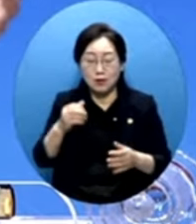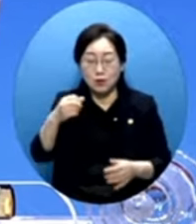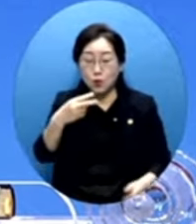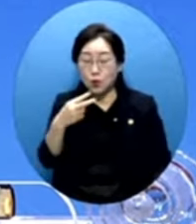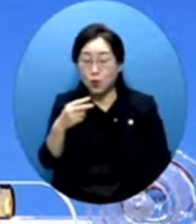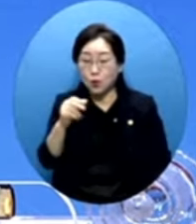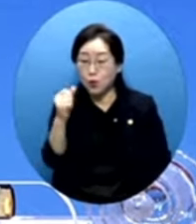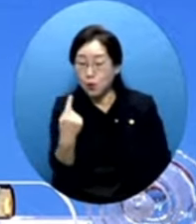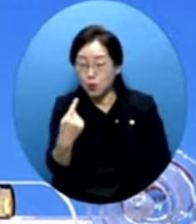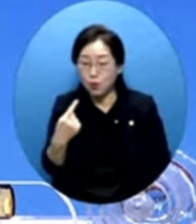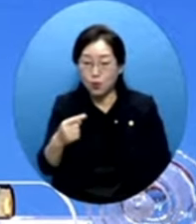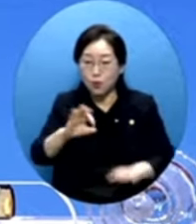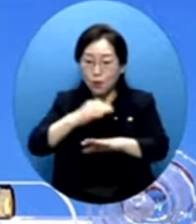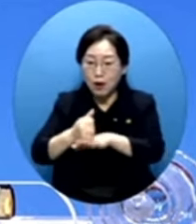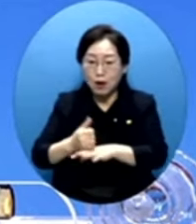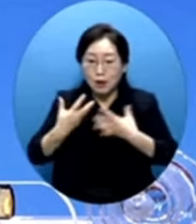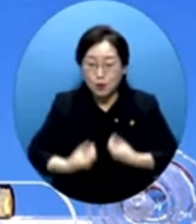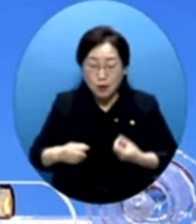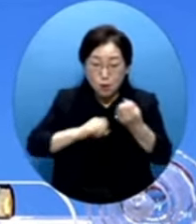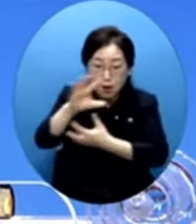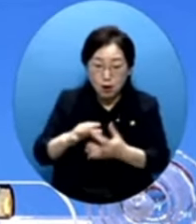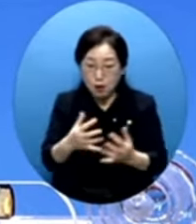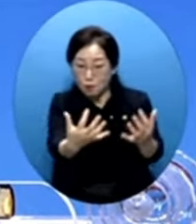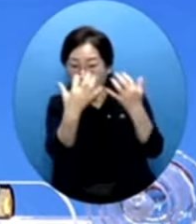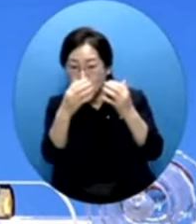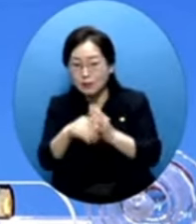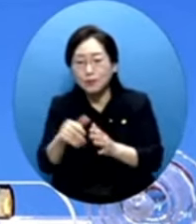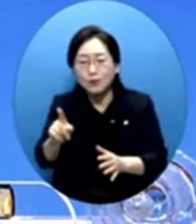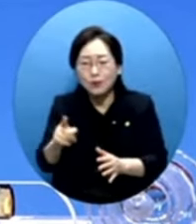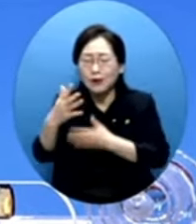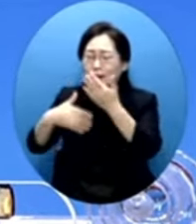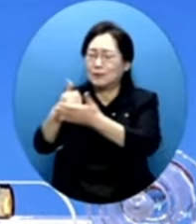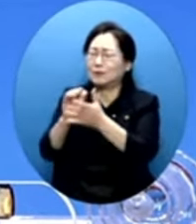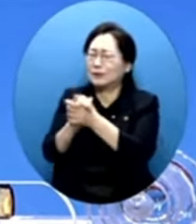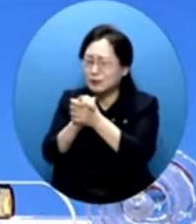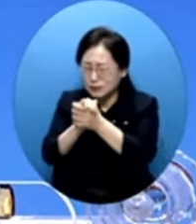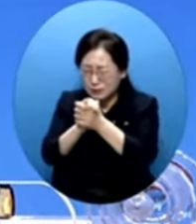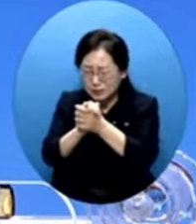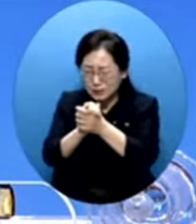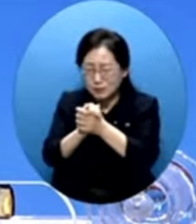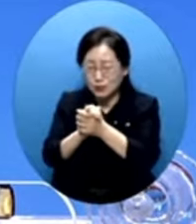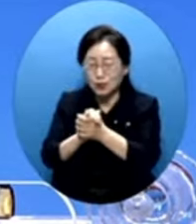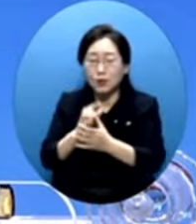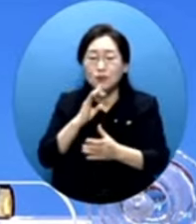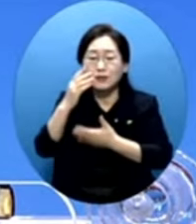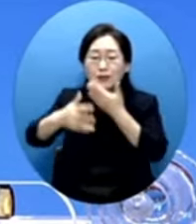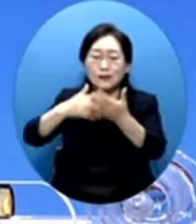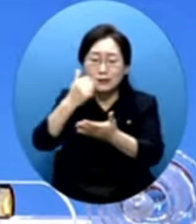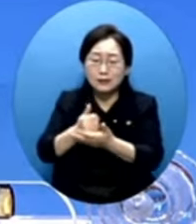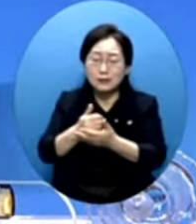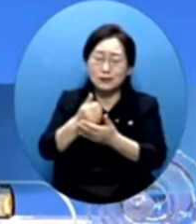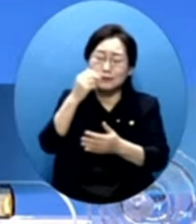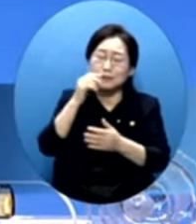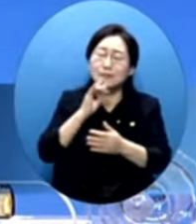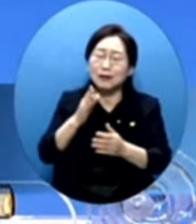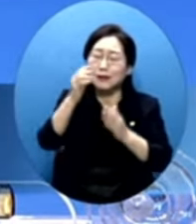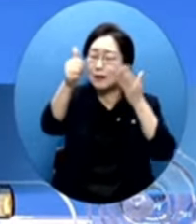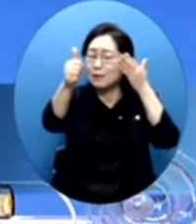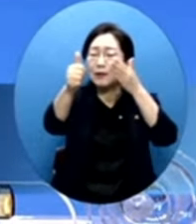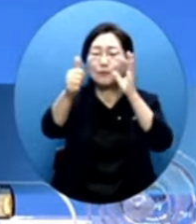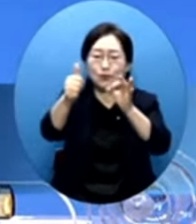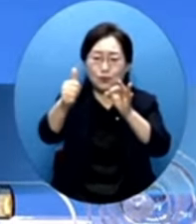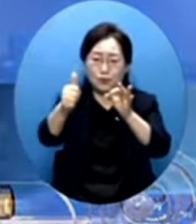절망의 때 환의 때 주에 부르도 하면서 오직 주님만 바라본다고고 고백을